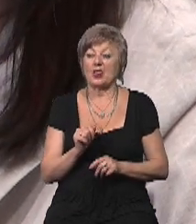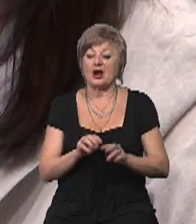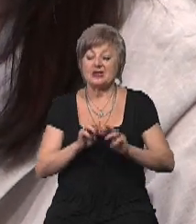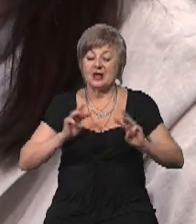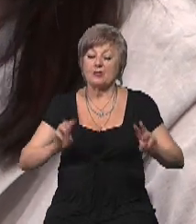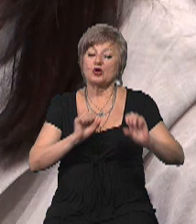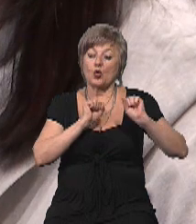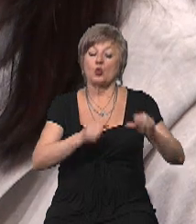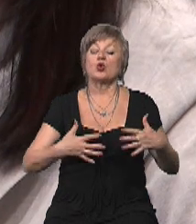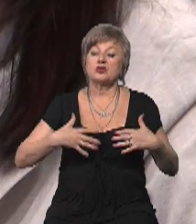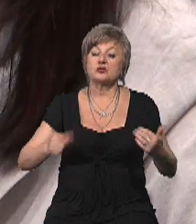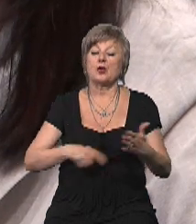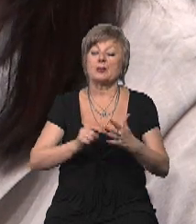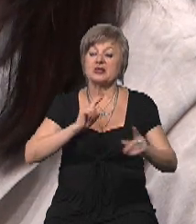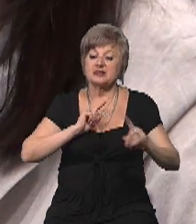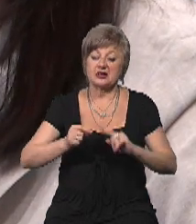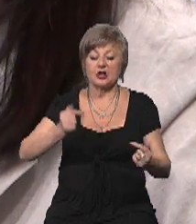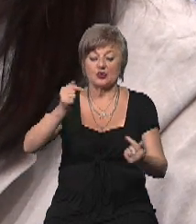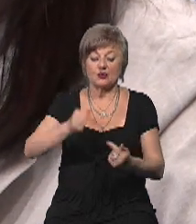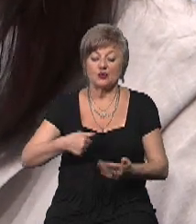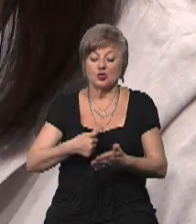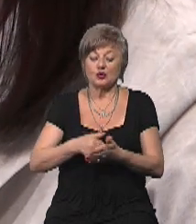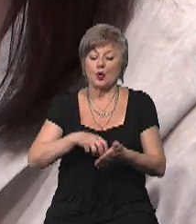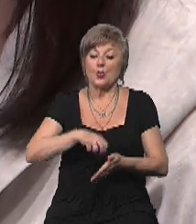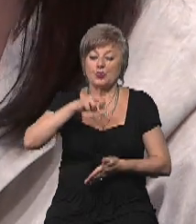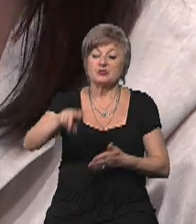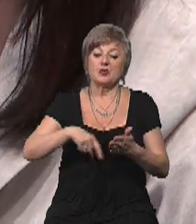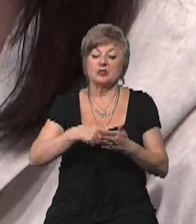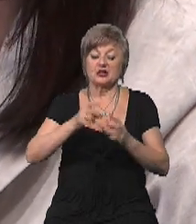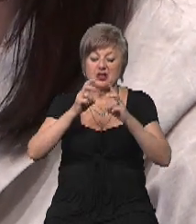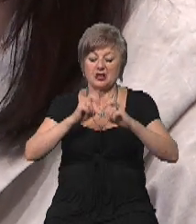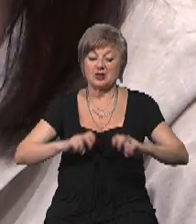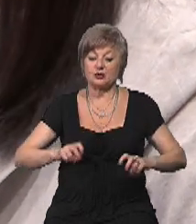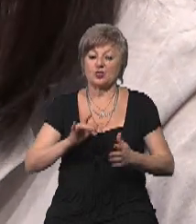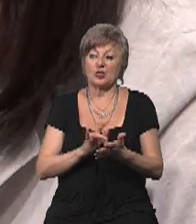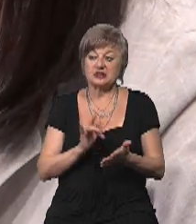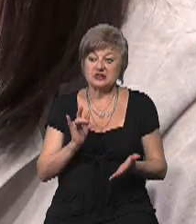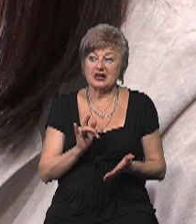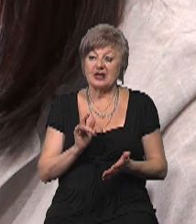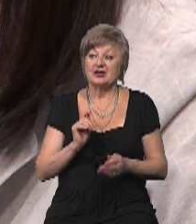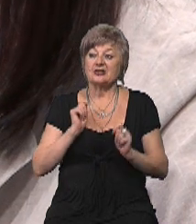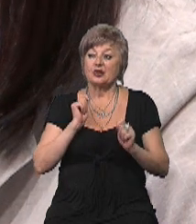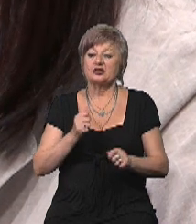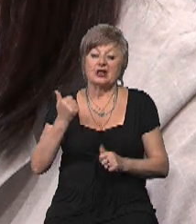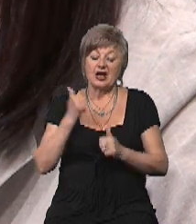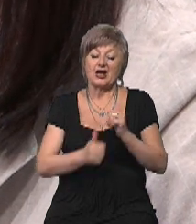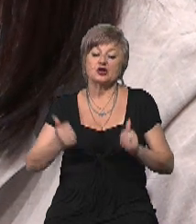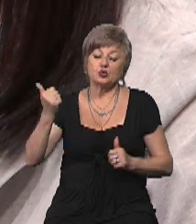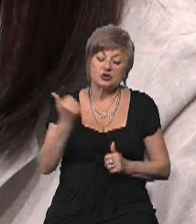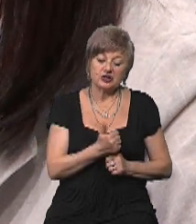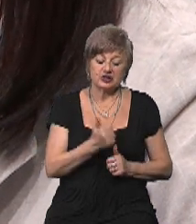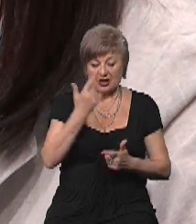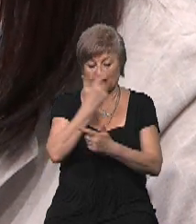Департаментом охорони здоров'я міської ради відповідно до листа Запорізького міського лабораторного центру надається щотижнева інформація про